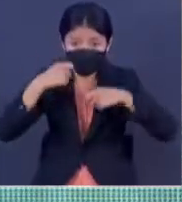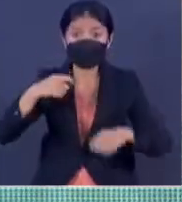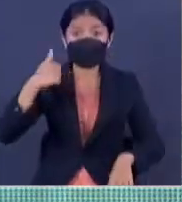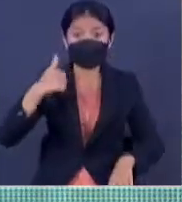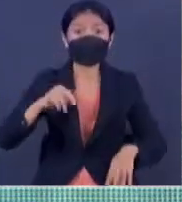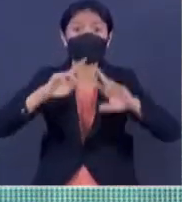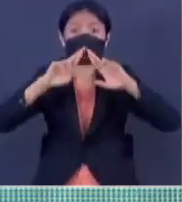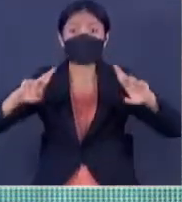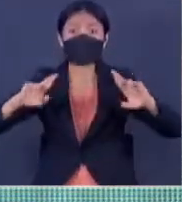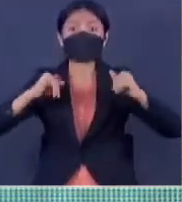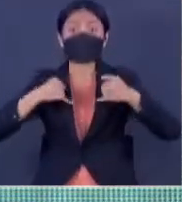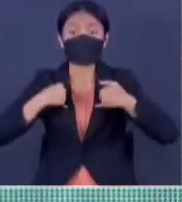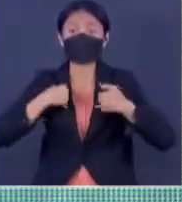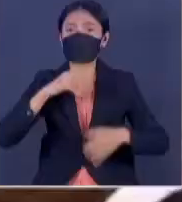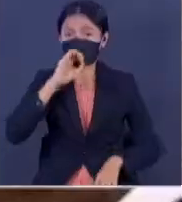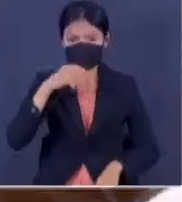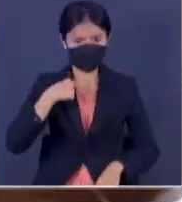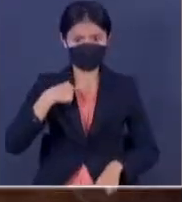บอกว่าไม่ทราบรายละเอียดของประกาศค่ะ